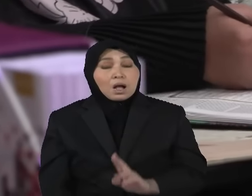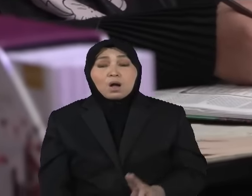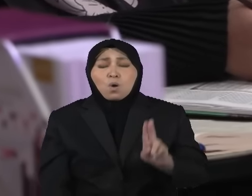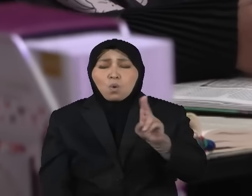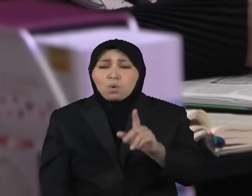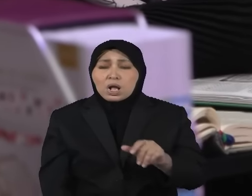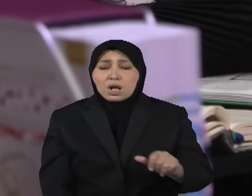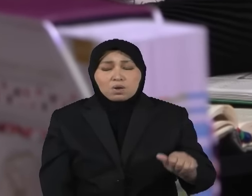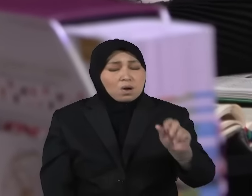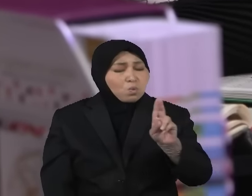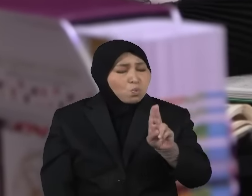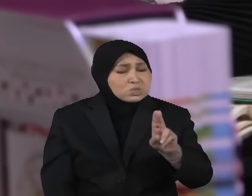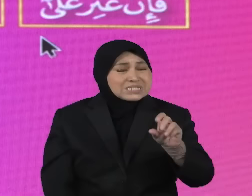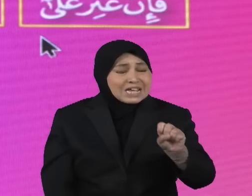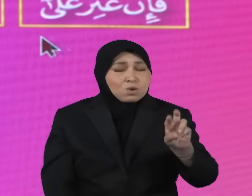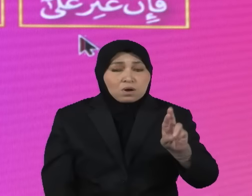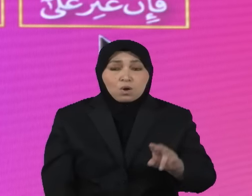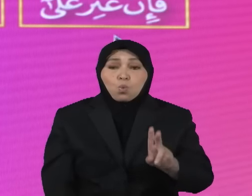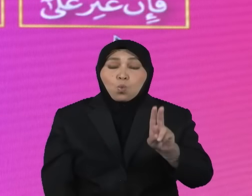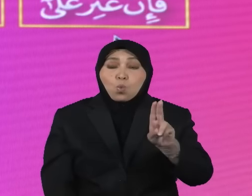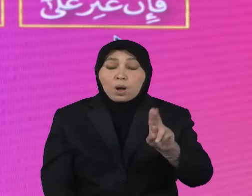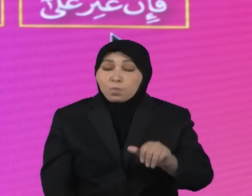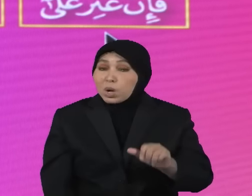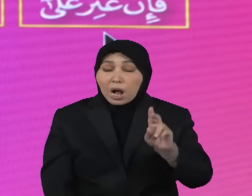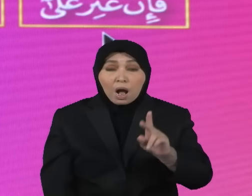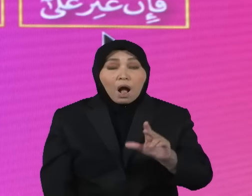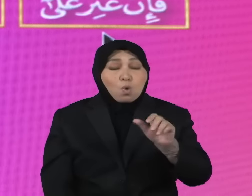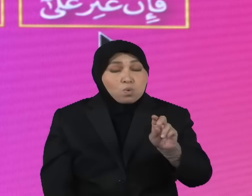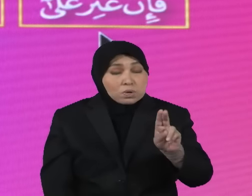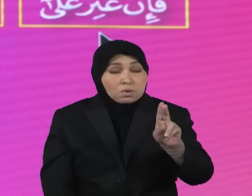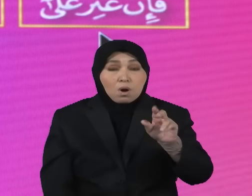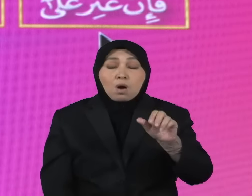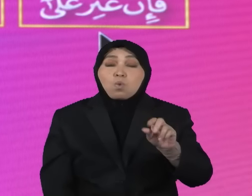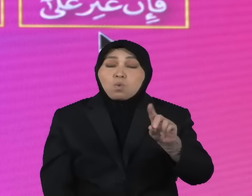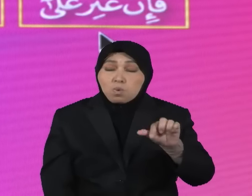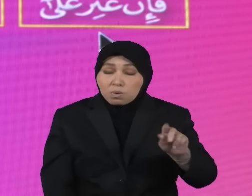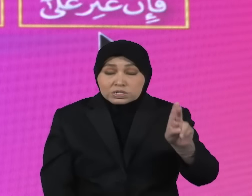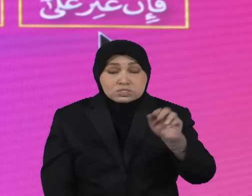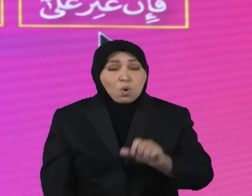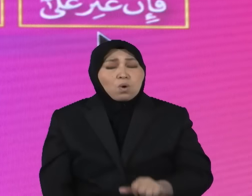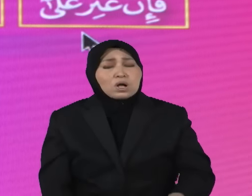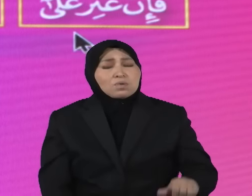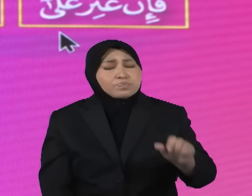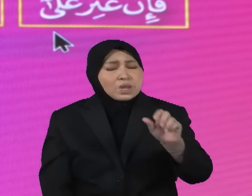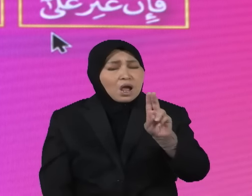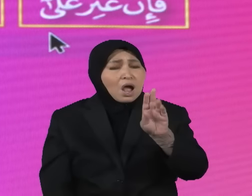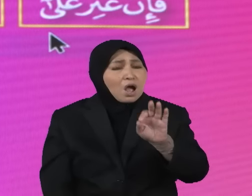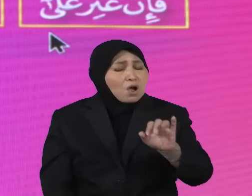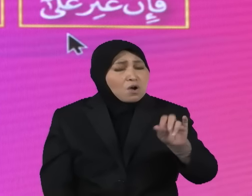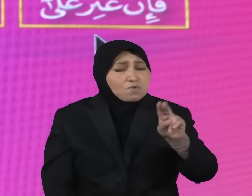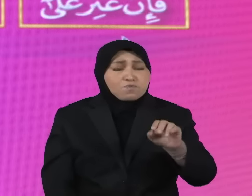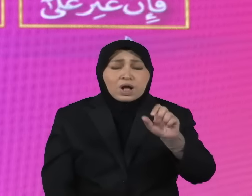Authira ala. Authira ala. U. U. Fa in authira